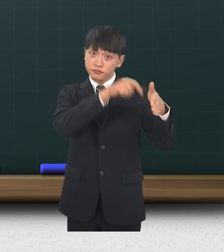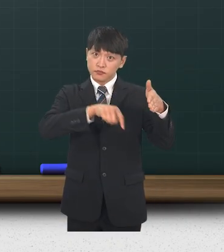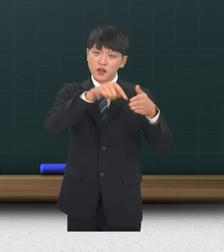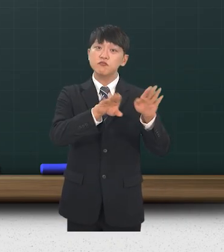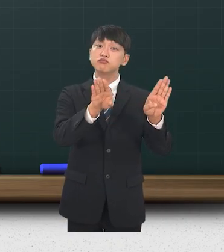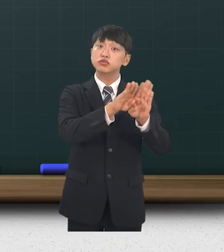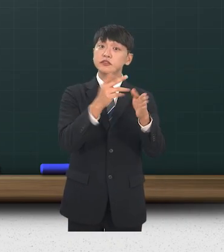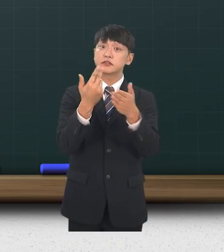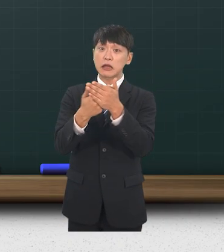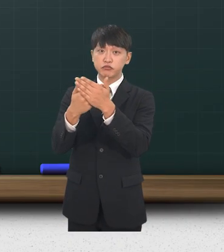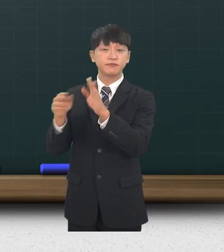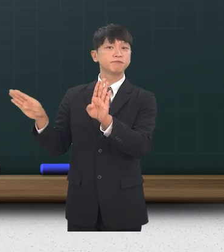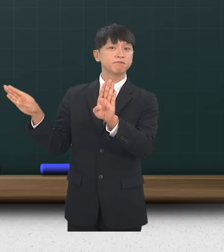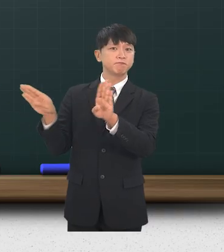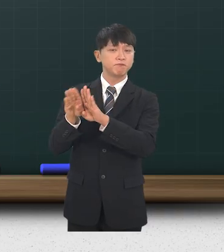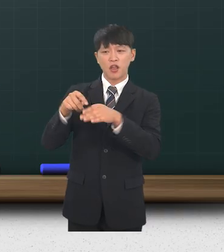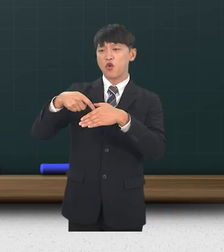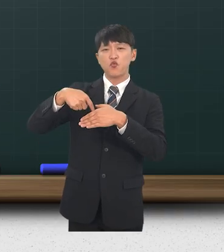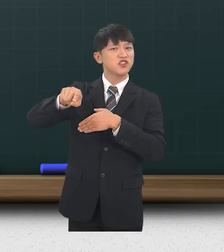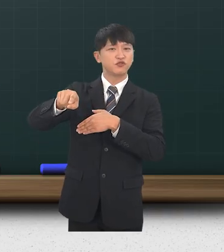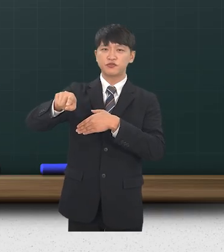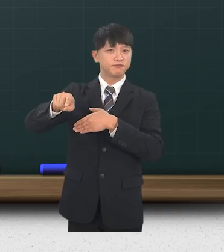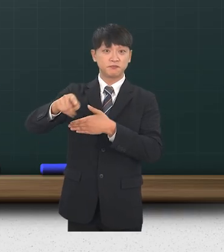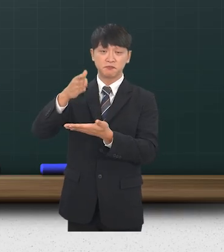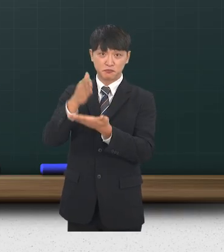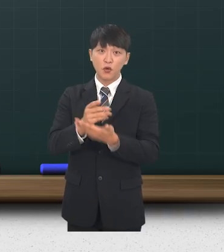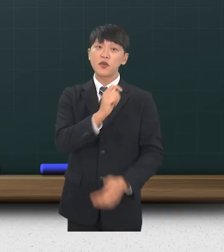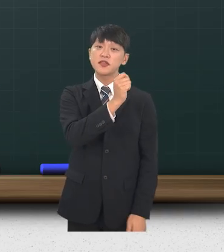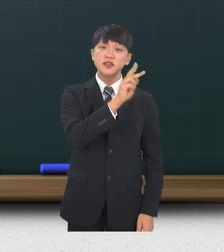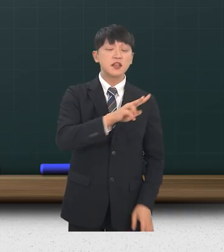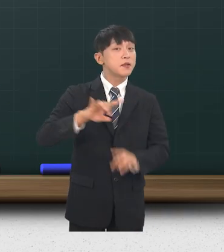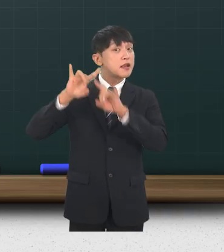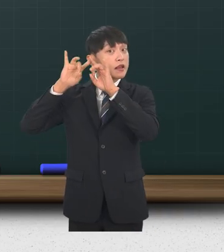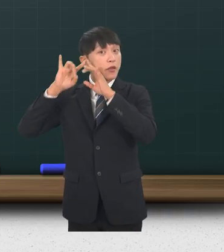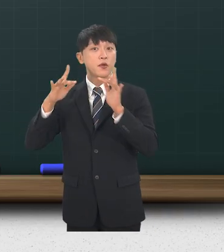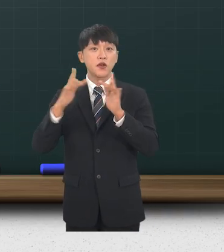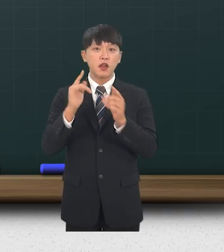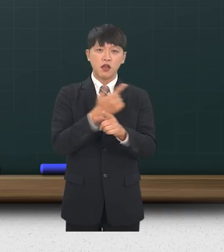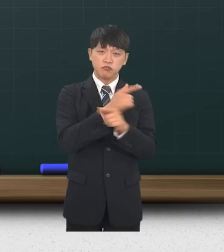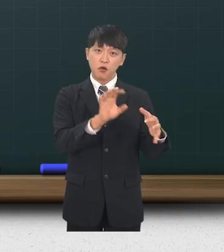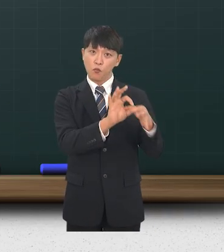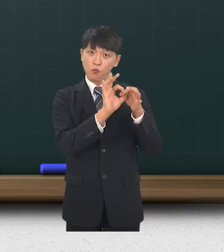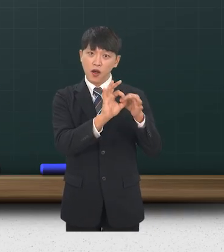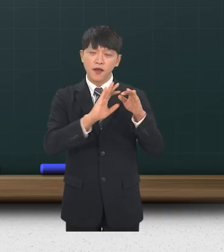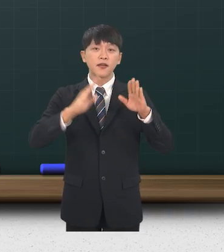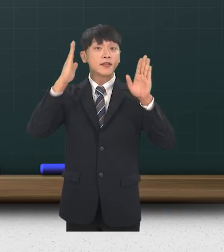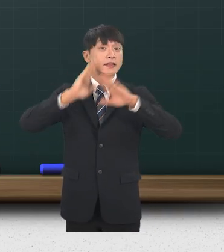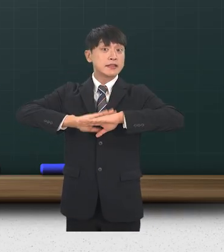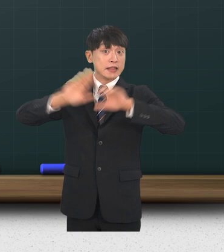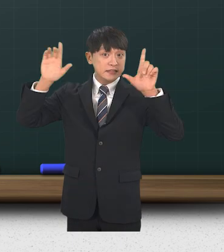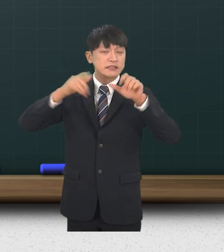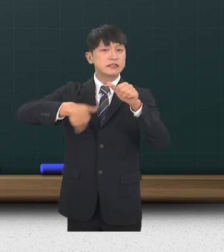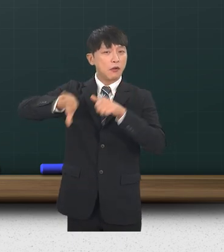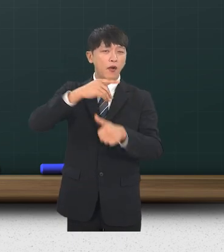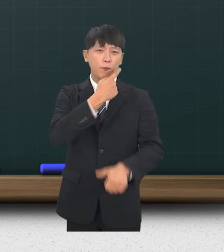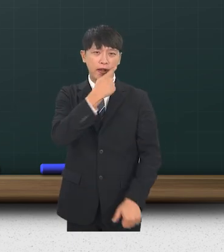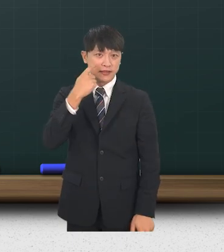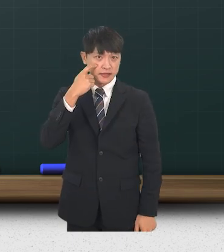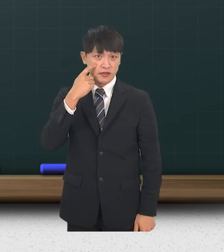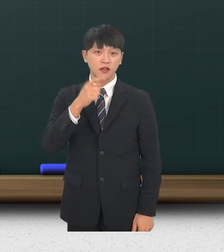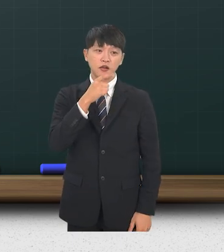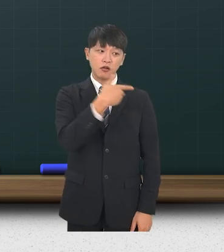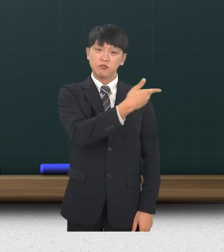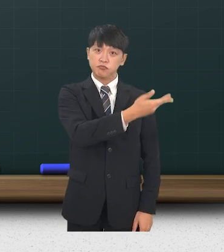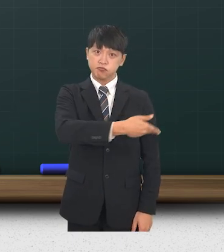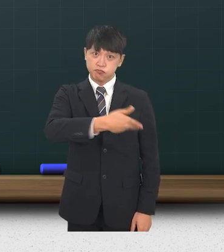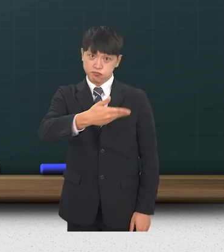실내에서는 문과 창문을 닫고 외출을 하지 않으며 TV, 라디오, 인터넷 등을 통해 기상 상황을 확인합니다.